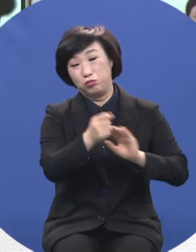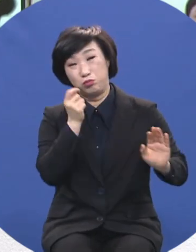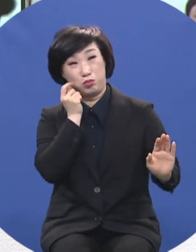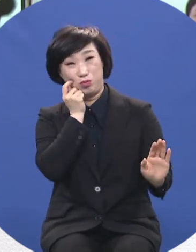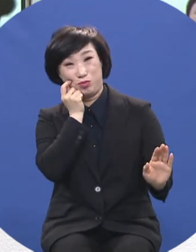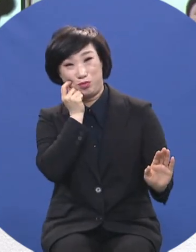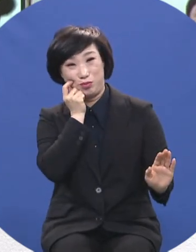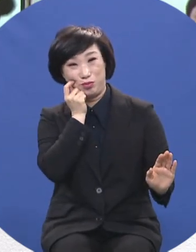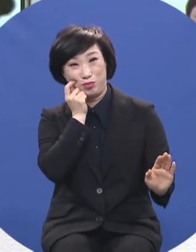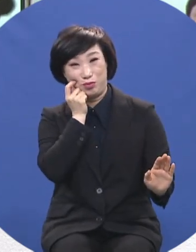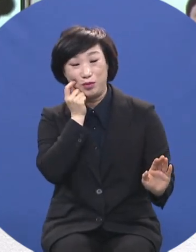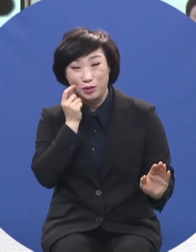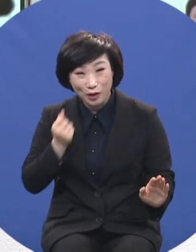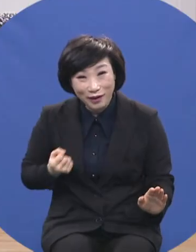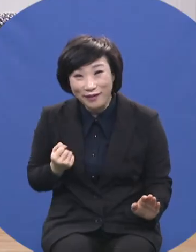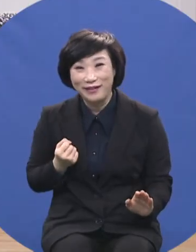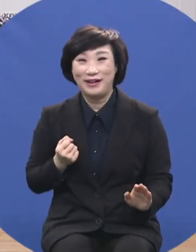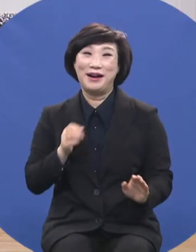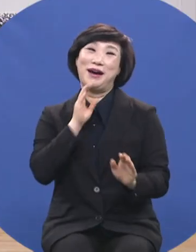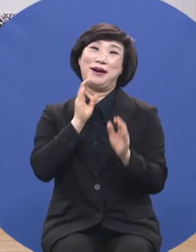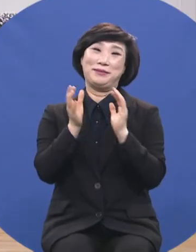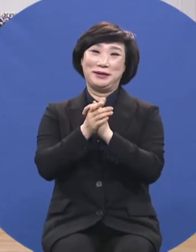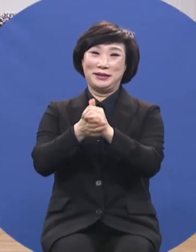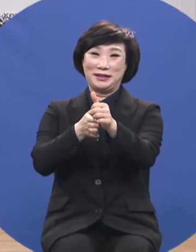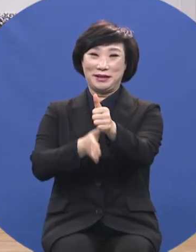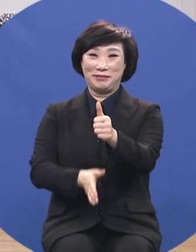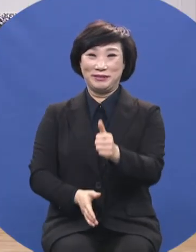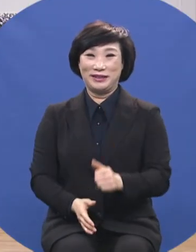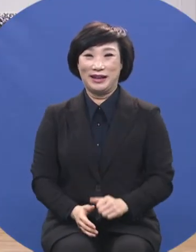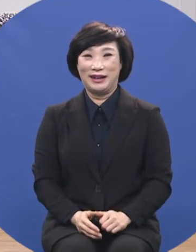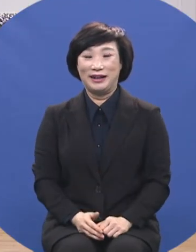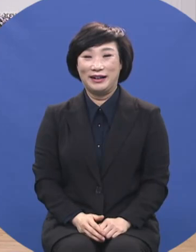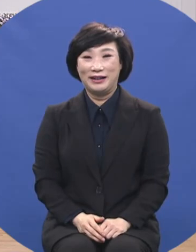것이다. 아멘 합시다.